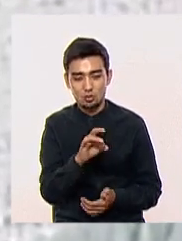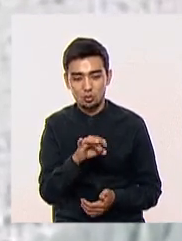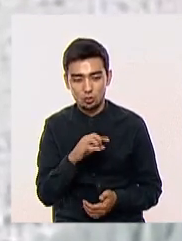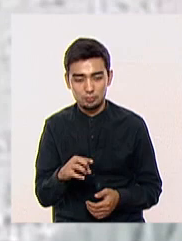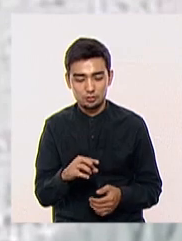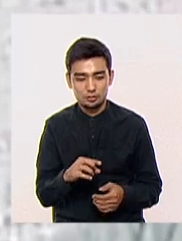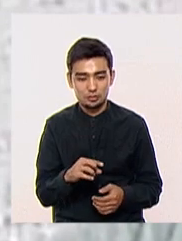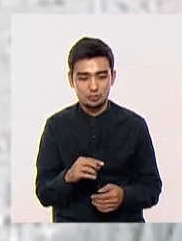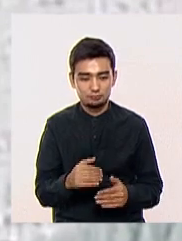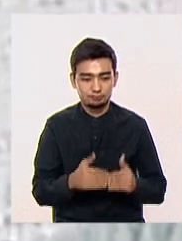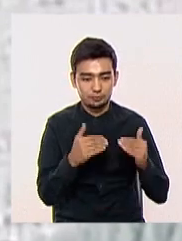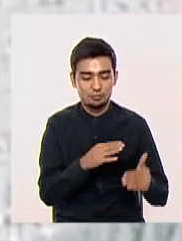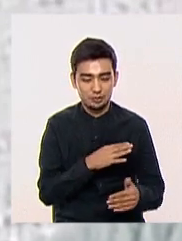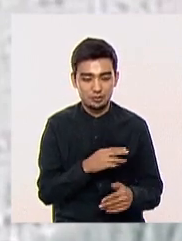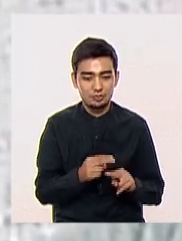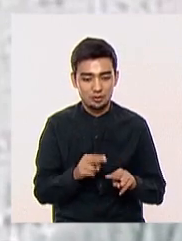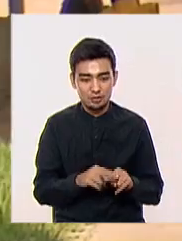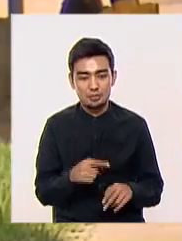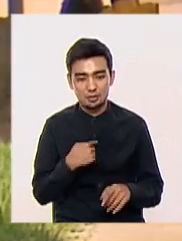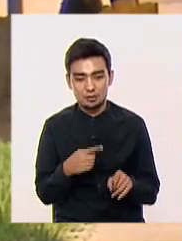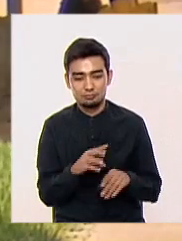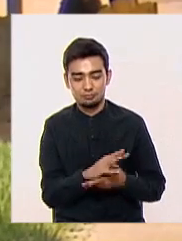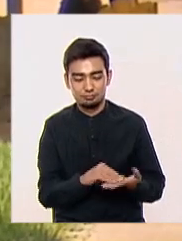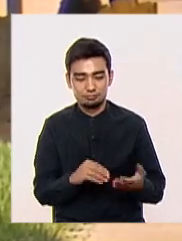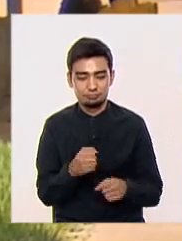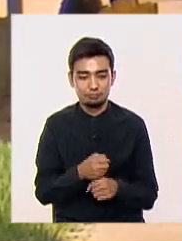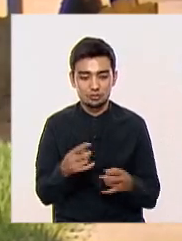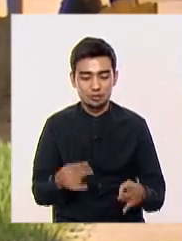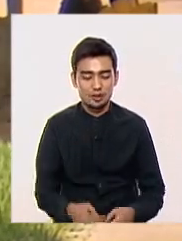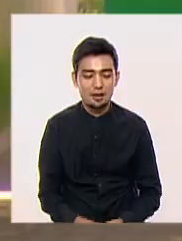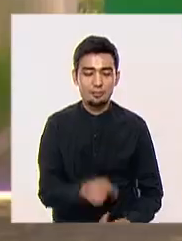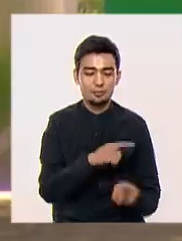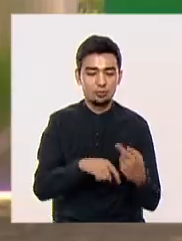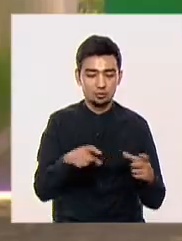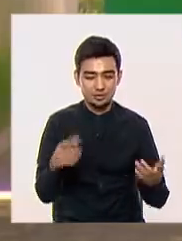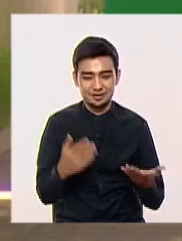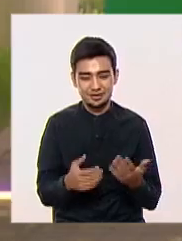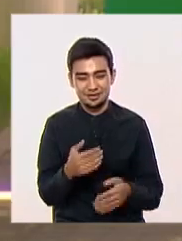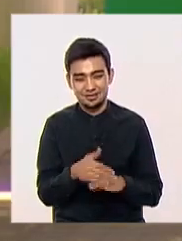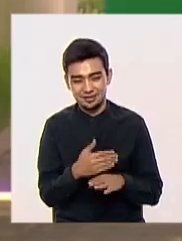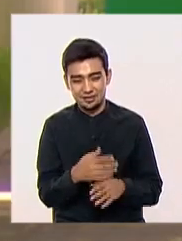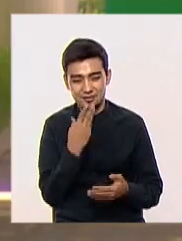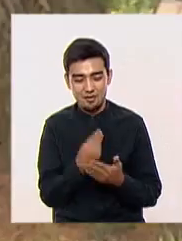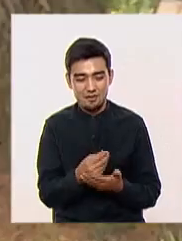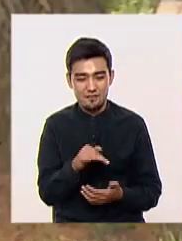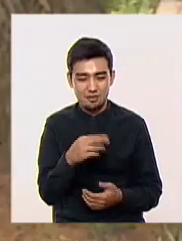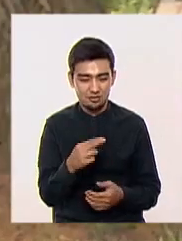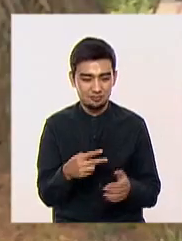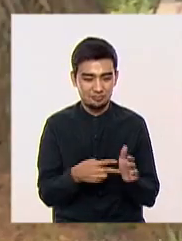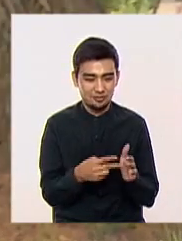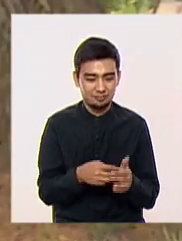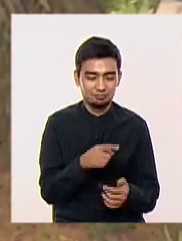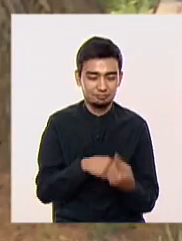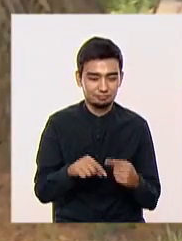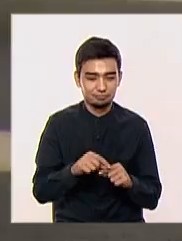қабілетін жақсылап көтерді. Сол жолдан бізде баруымыз керек. Сондай-ақ сарапшы бизнесмендер несиеге емес өз қорында қаржыны игеріп, кәсібін дамытуға күш салады